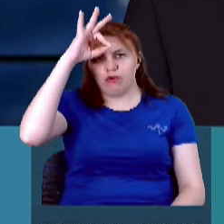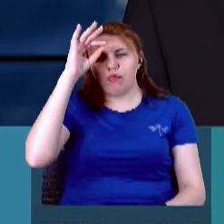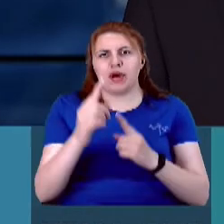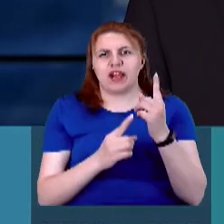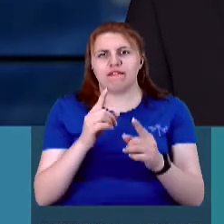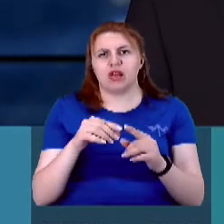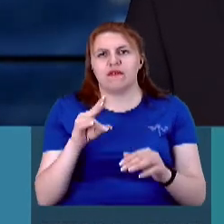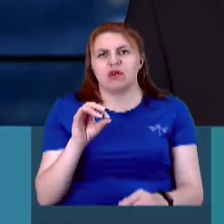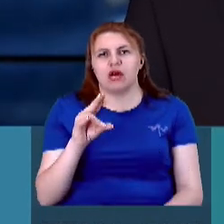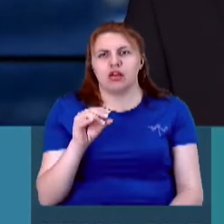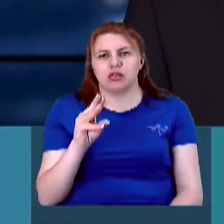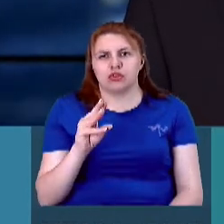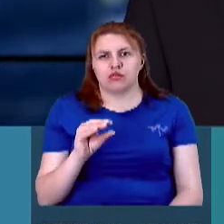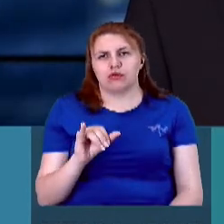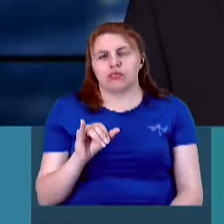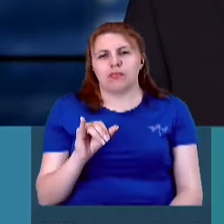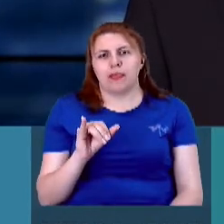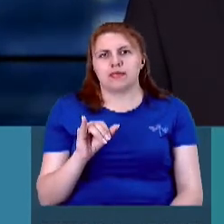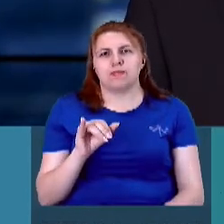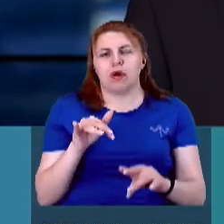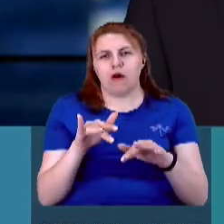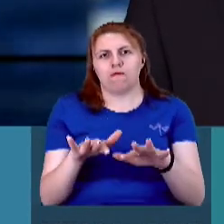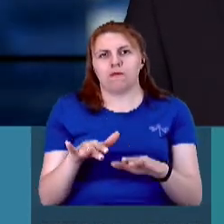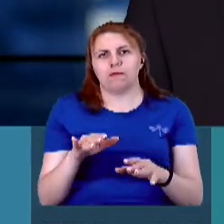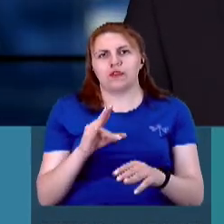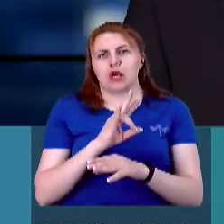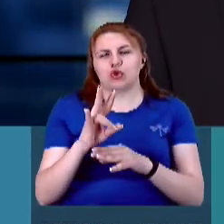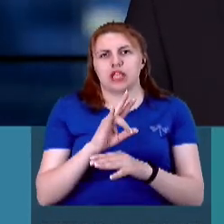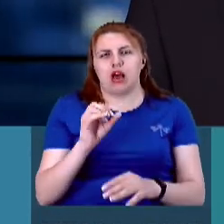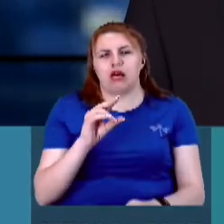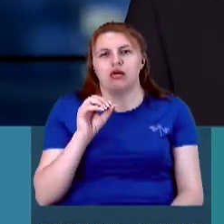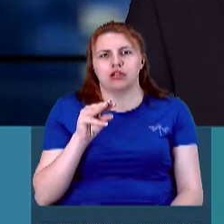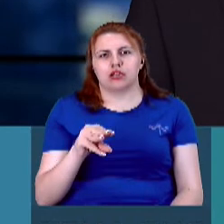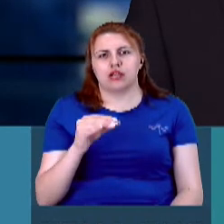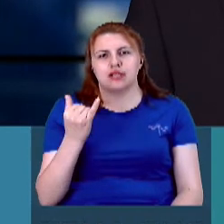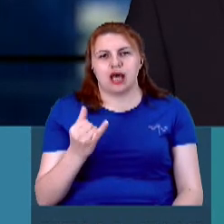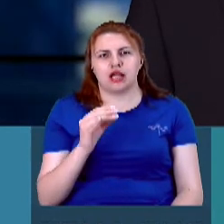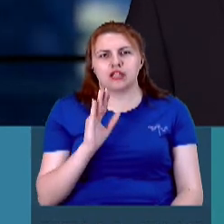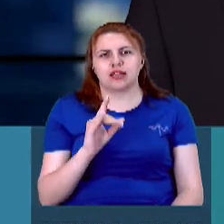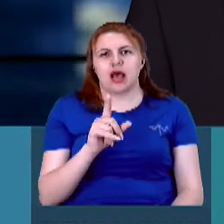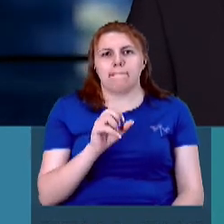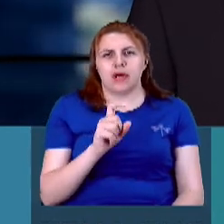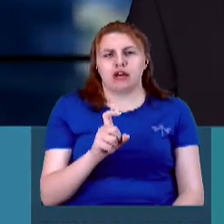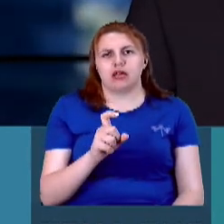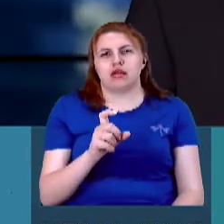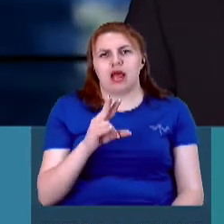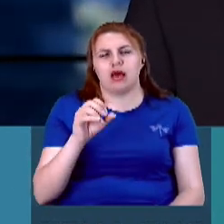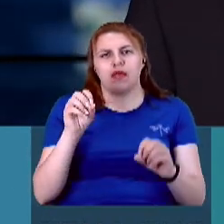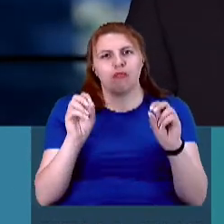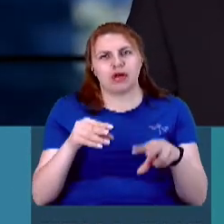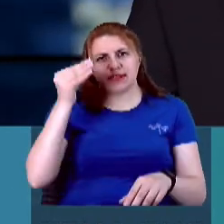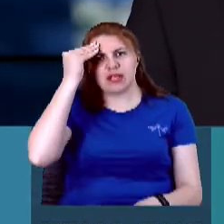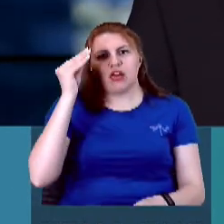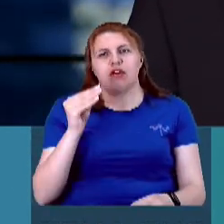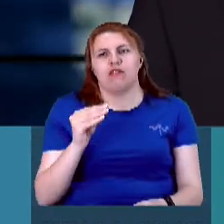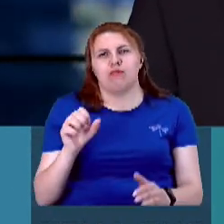справу в терористичний акт. Зараз справа, за повідомленням поліції, кваліфікується як замах на умисне вбивство. На ваш погляд, чи